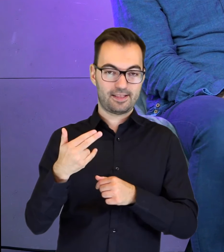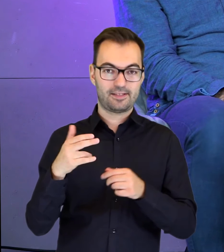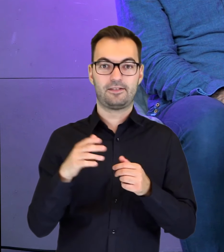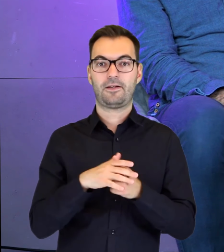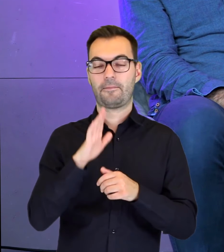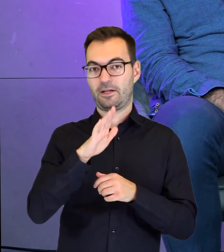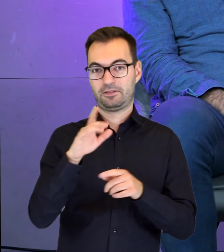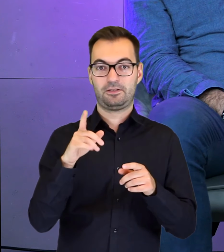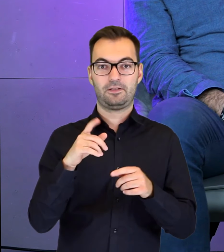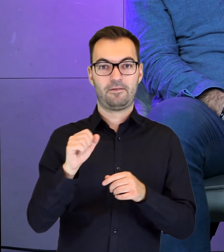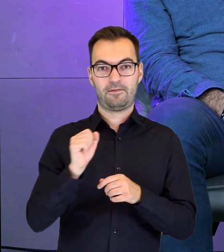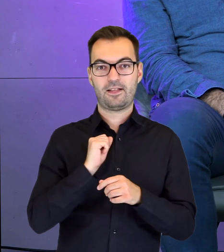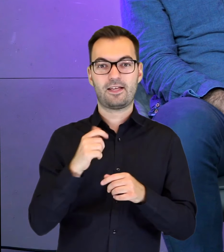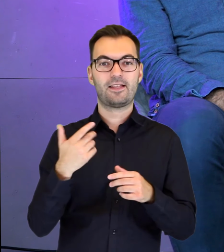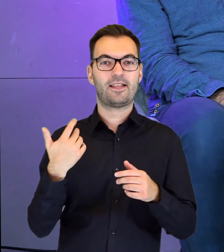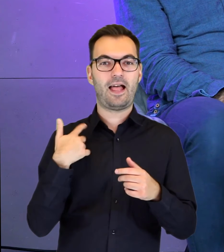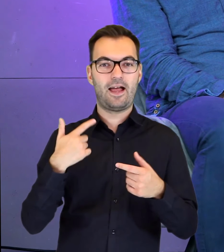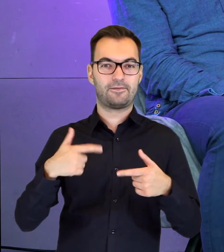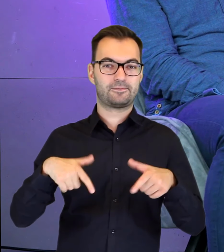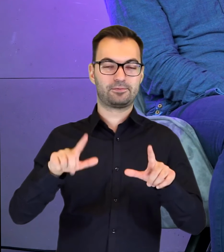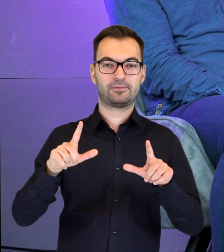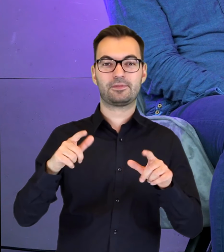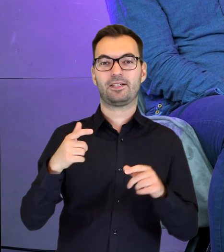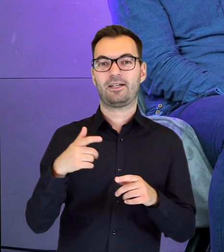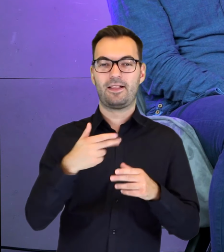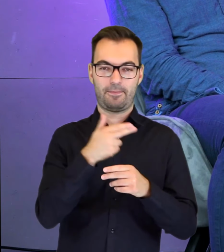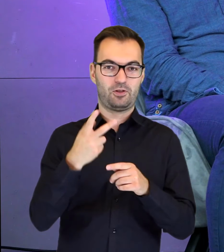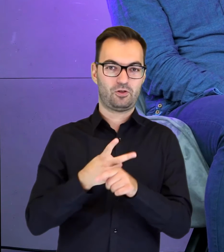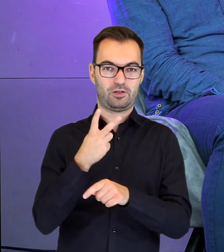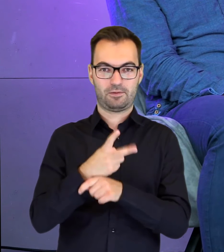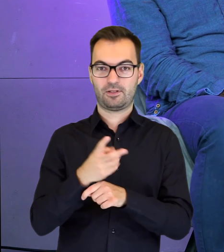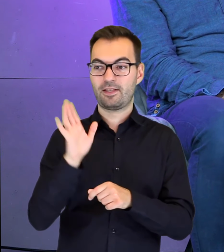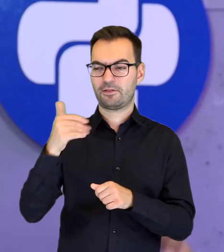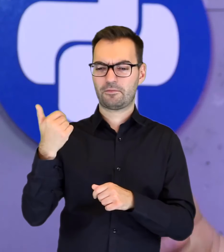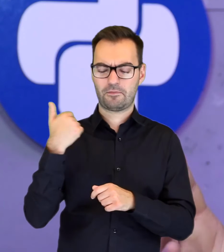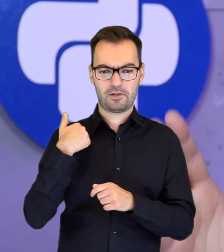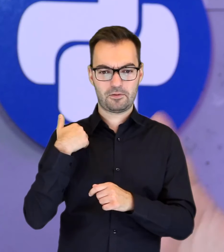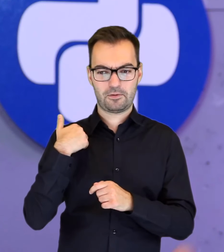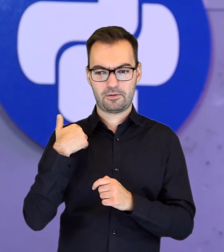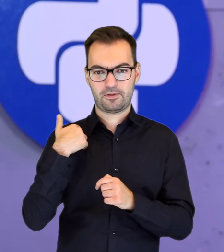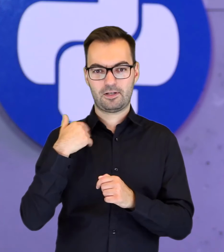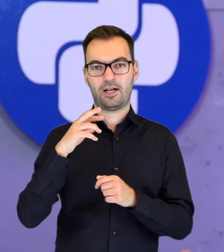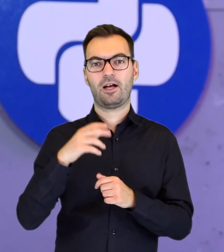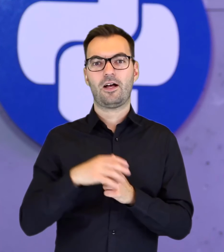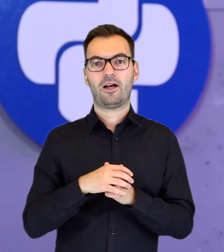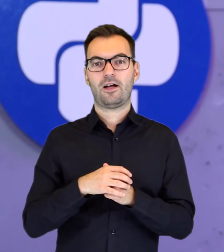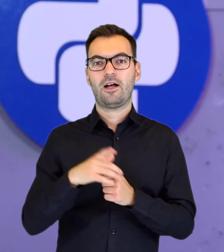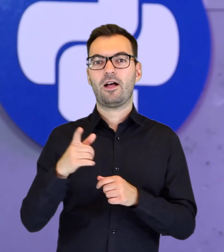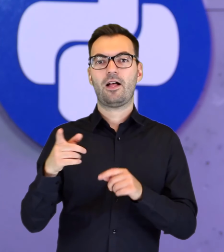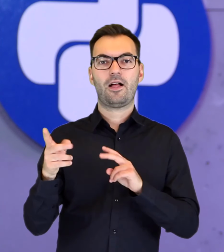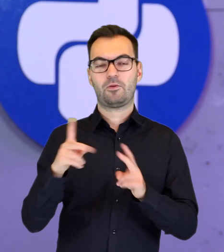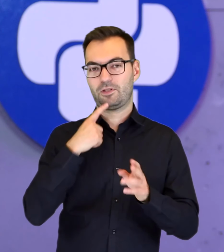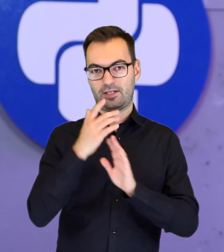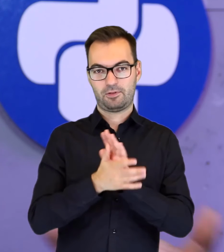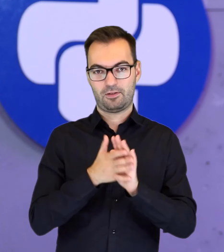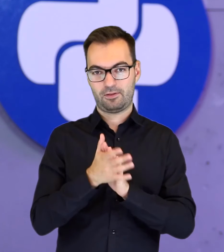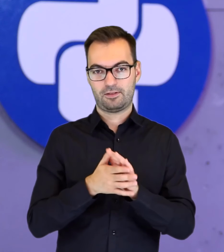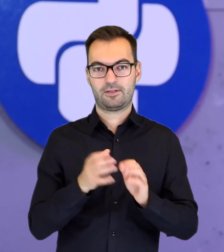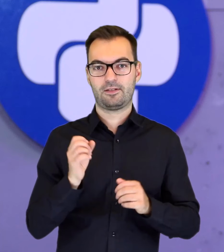zapoznać się z naszym profilem opublikuję też całkiem ciekawe rzeczy zarówno linkedinie mieście mega fajnego lajwa poświęconego